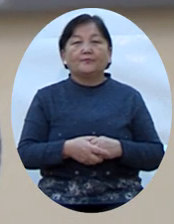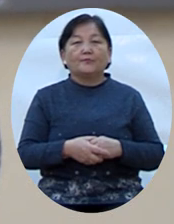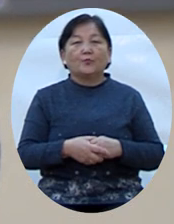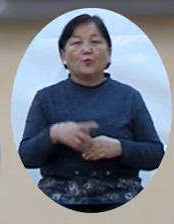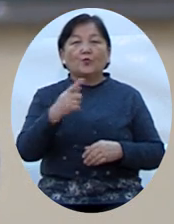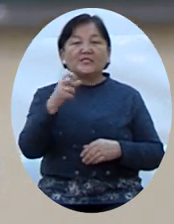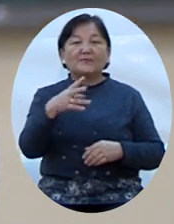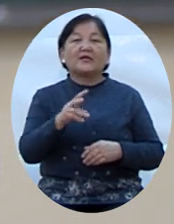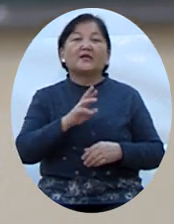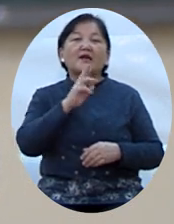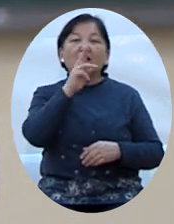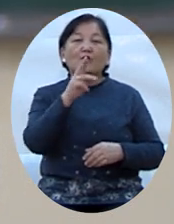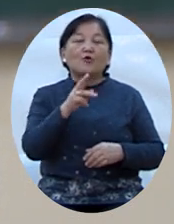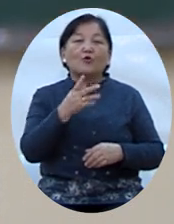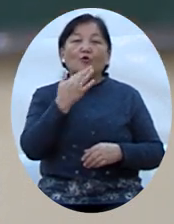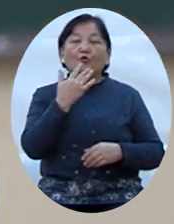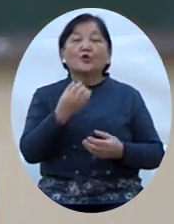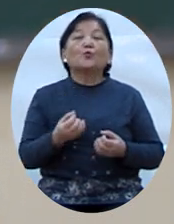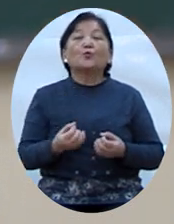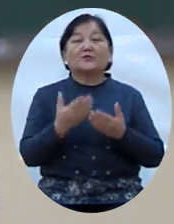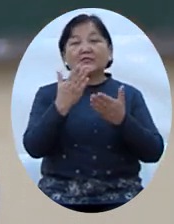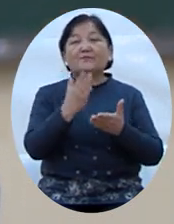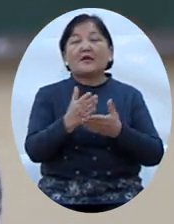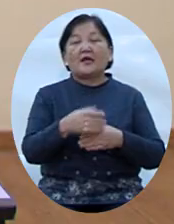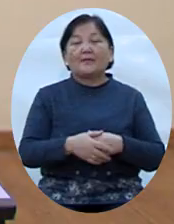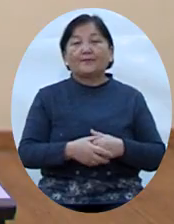үзми ягаан өнгийг үзүүлж байна.